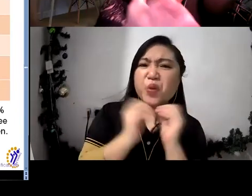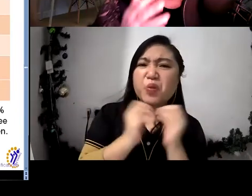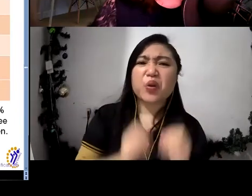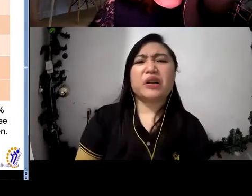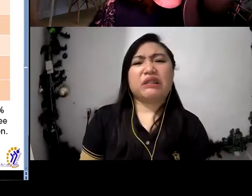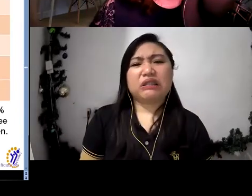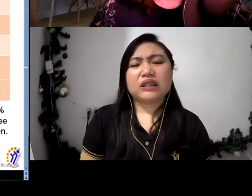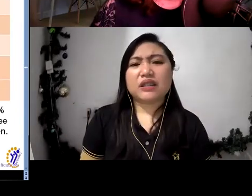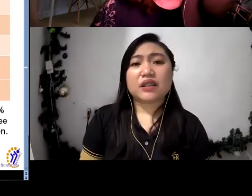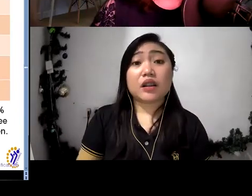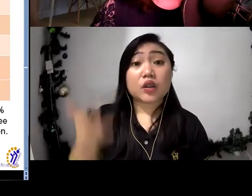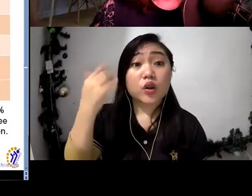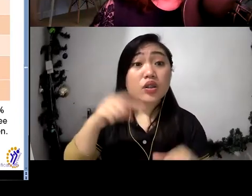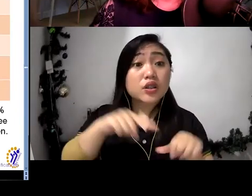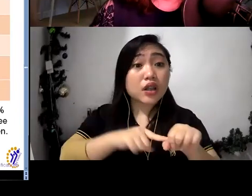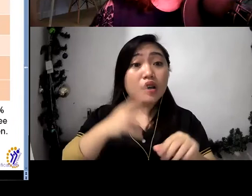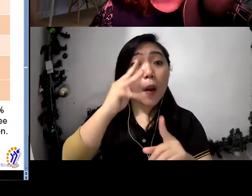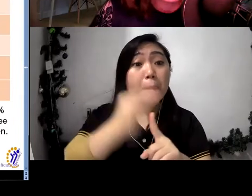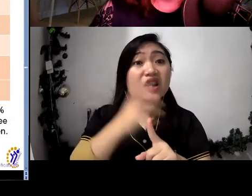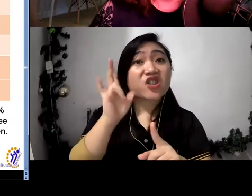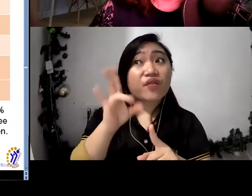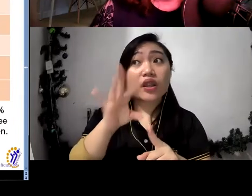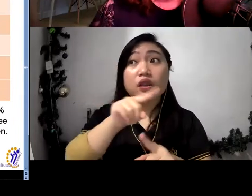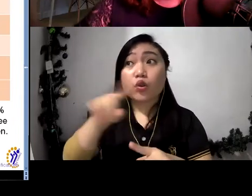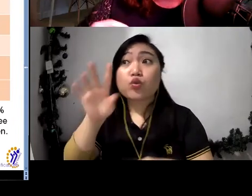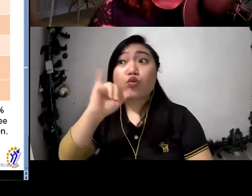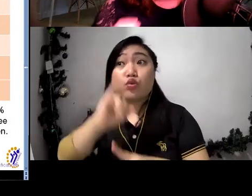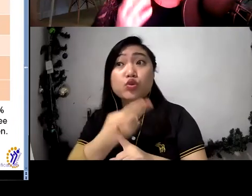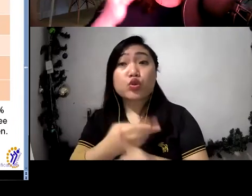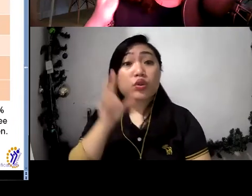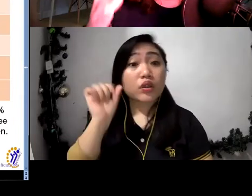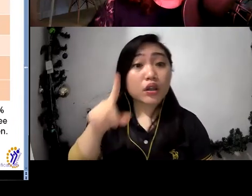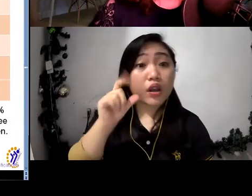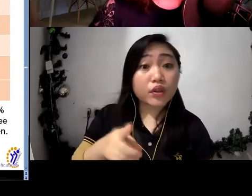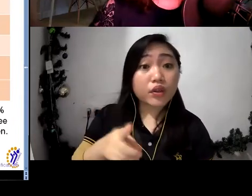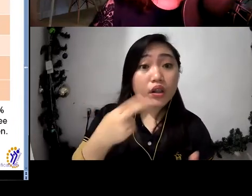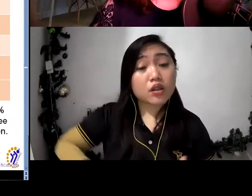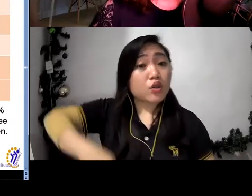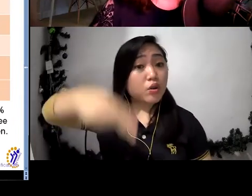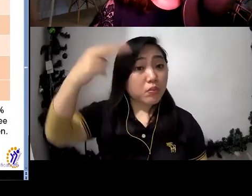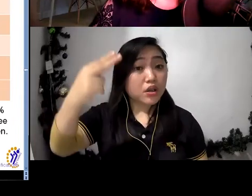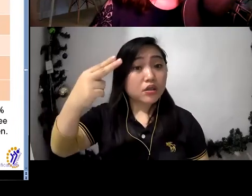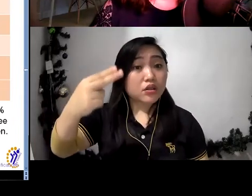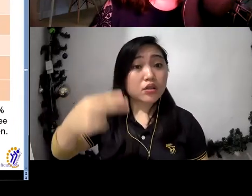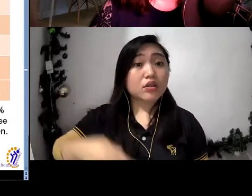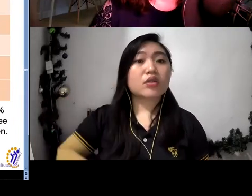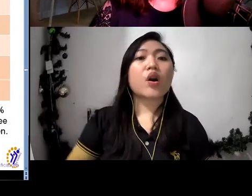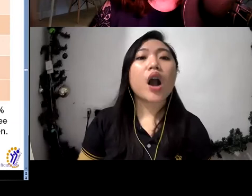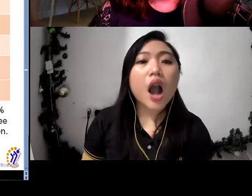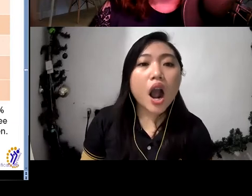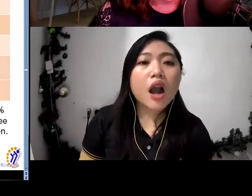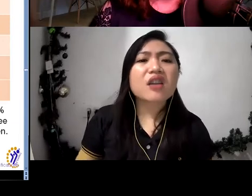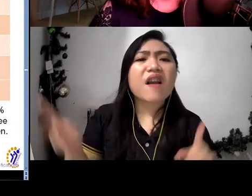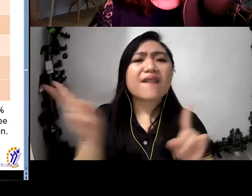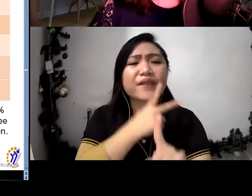lumalabas po na nung March 17 to June 11 pandemic period, tumaas po yung incidence ng gender-based violence, no.